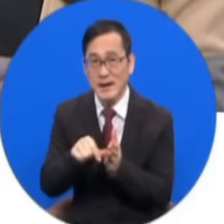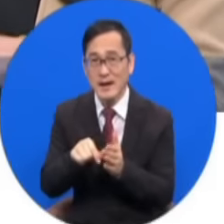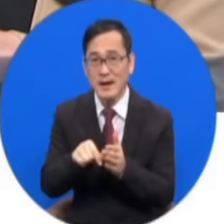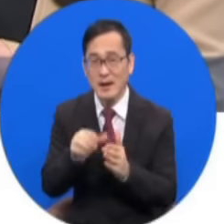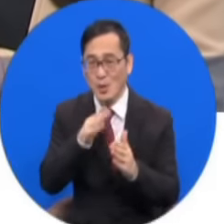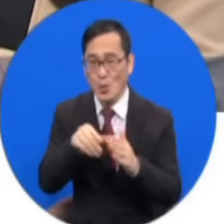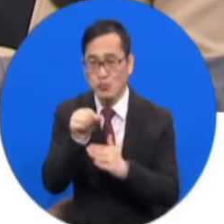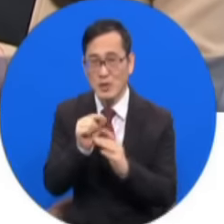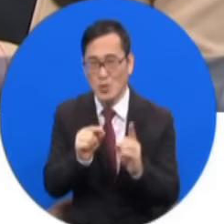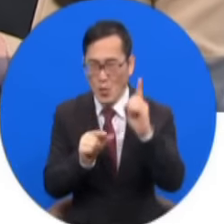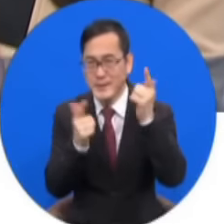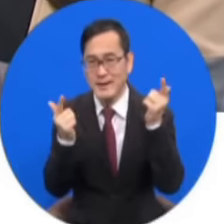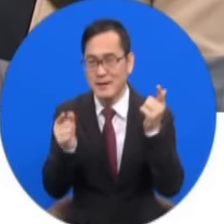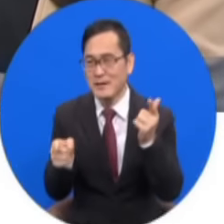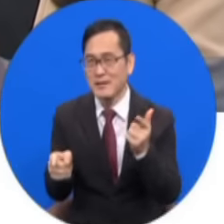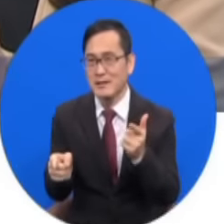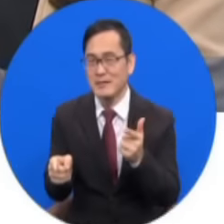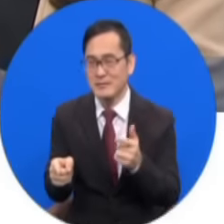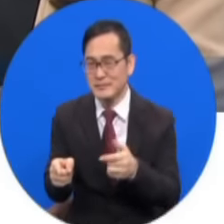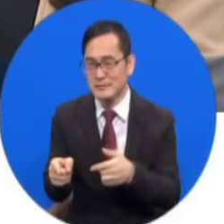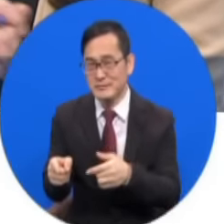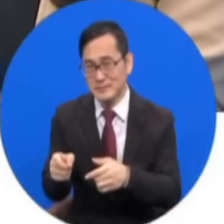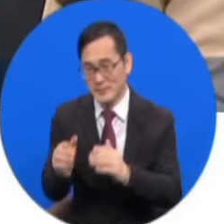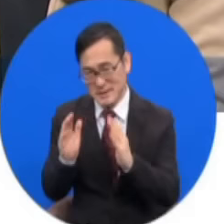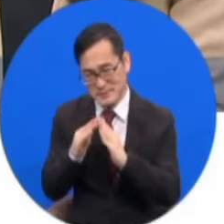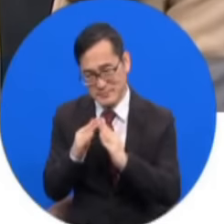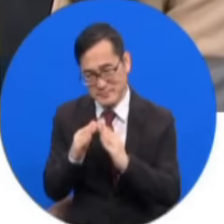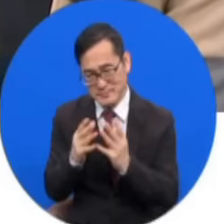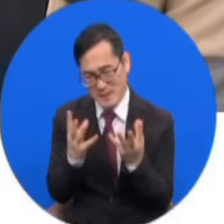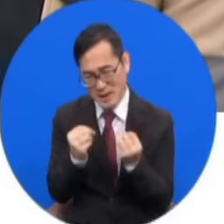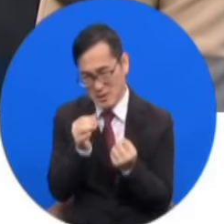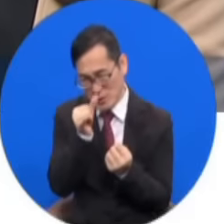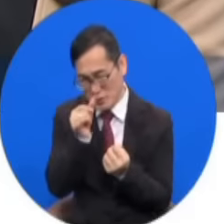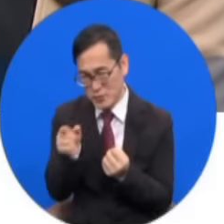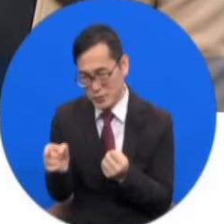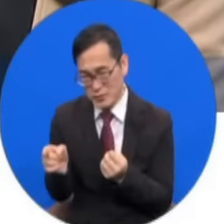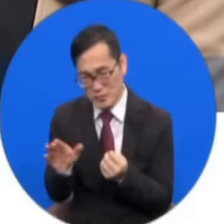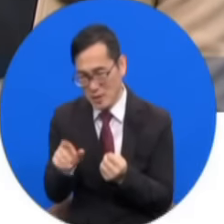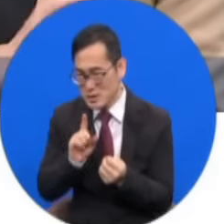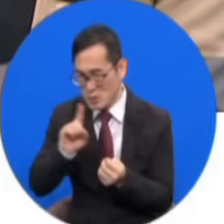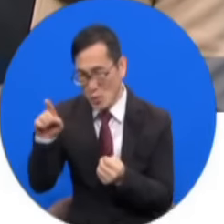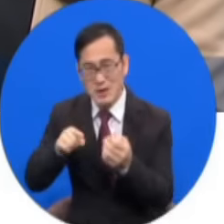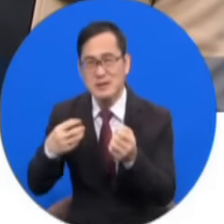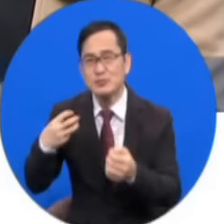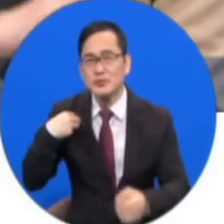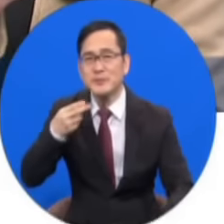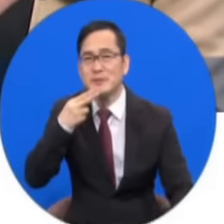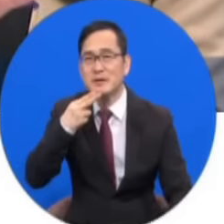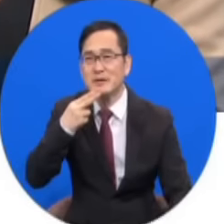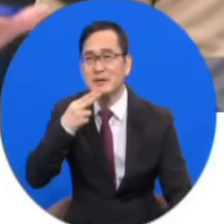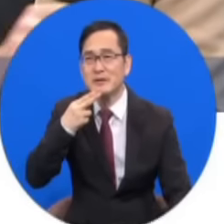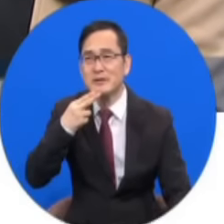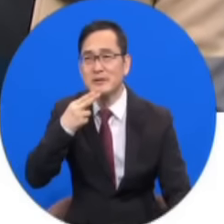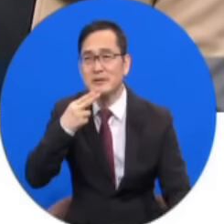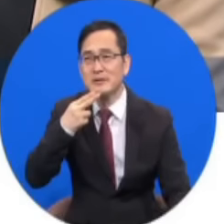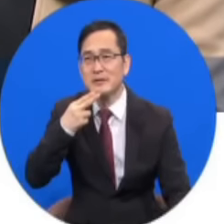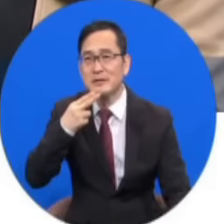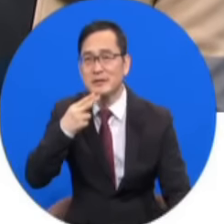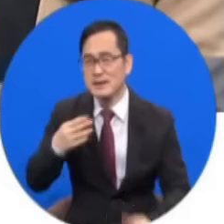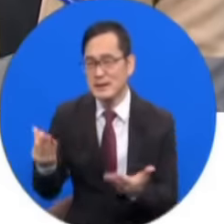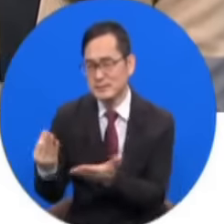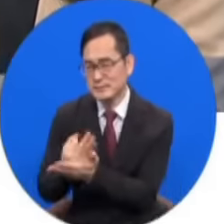하면 거기 또 기타 사유에 제대로 써야 되는 부분도 있거든요 근데 그런 대상자가 아니었기 때문에 이분 어떤 평생의 근로이